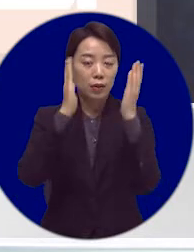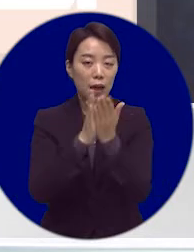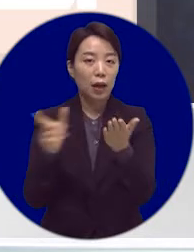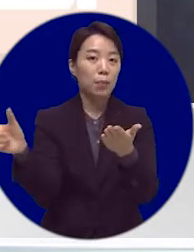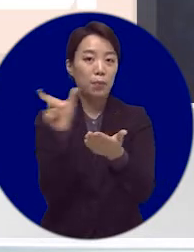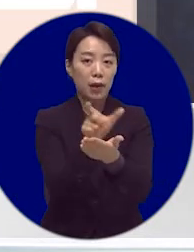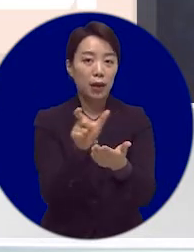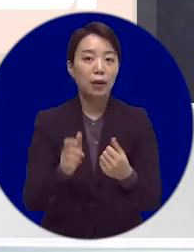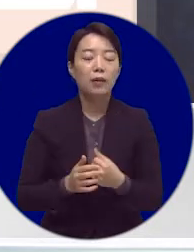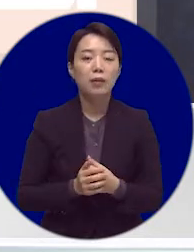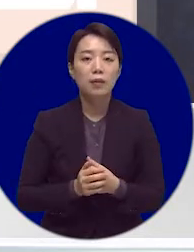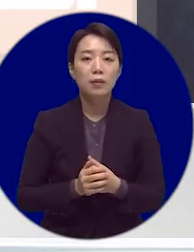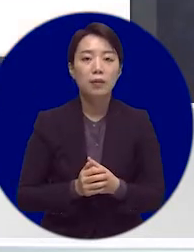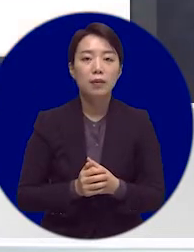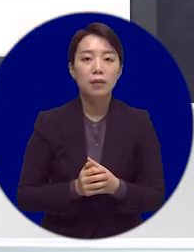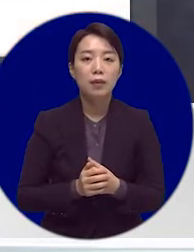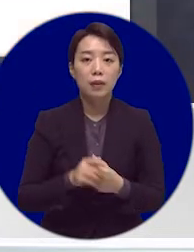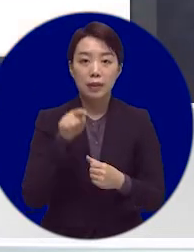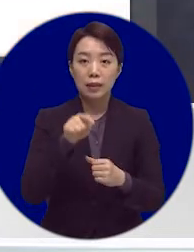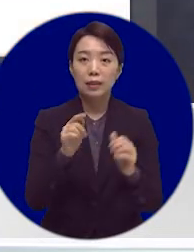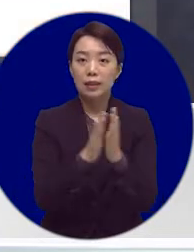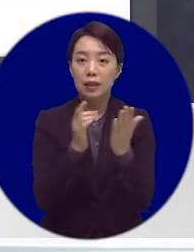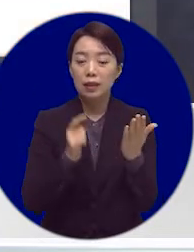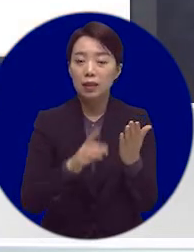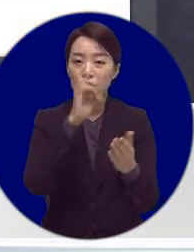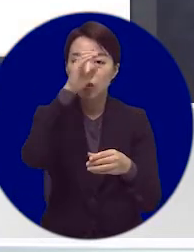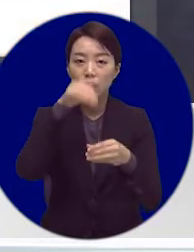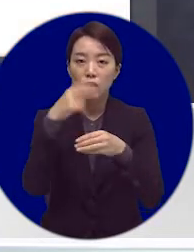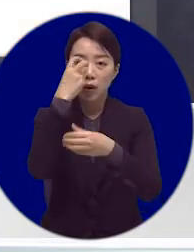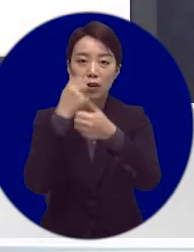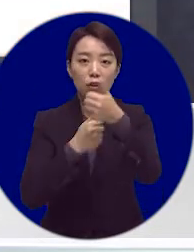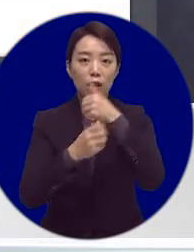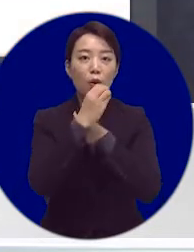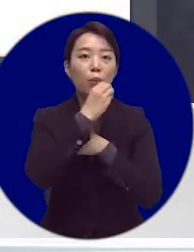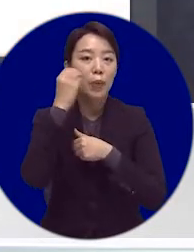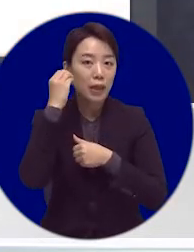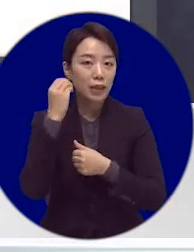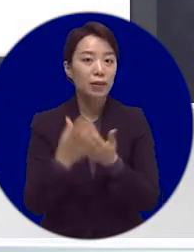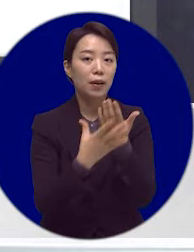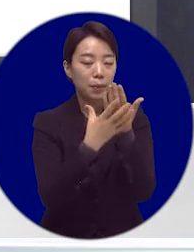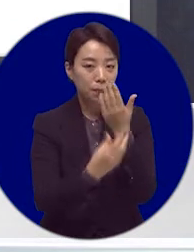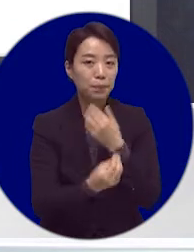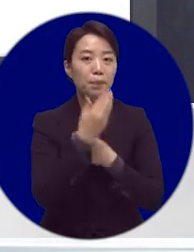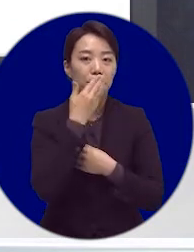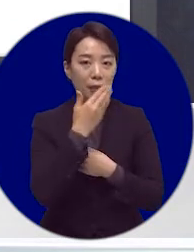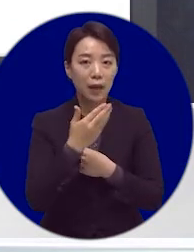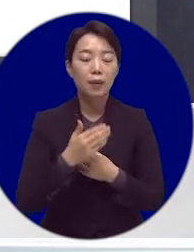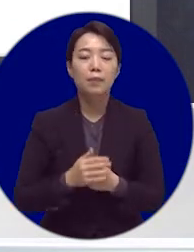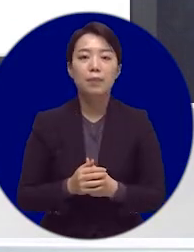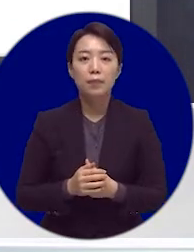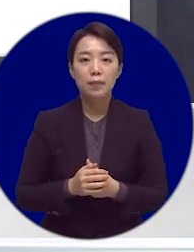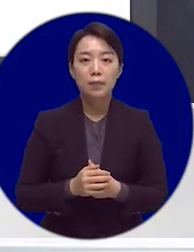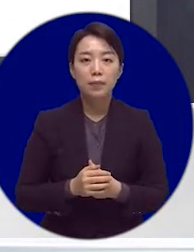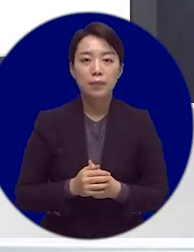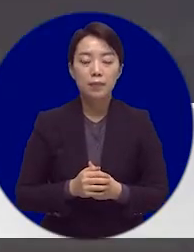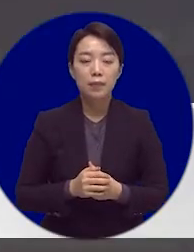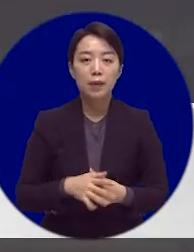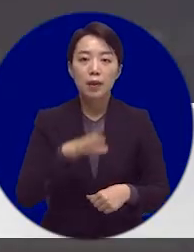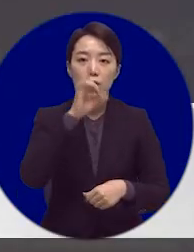자세히 설명되어 있습니다. 해당 자료는 중앙선거관리위원회 홈페이지 자료실에서 내려받을 수 있습니다.